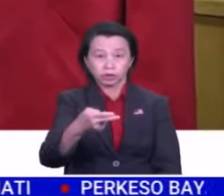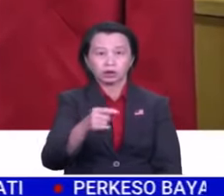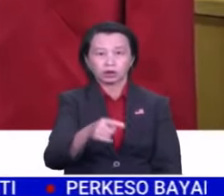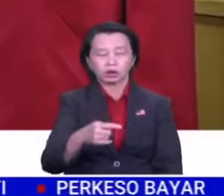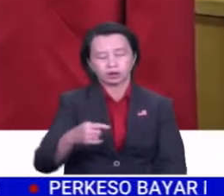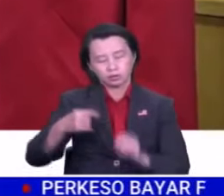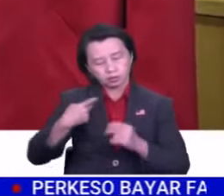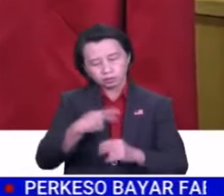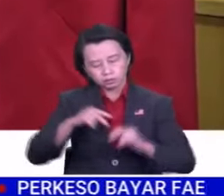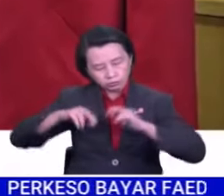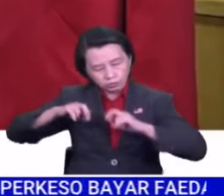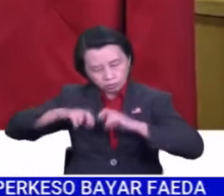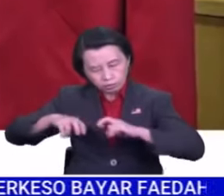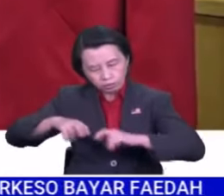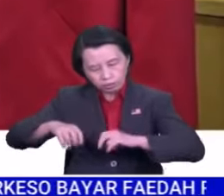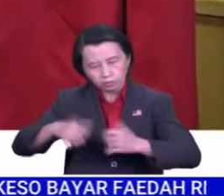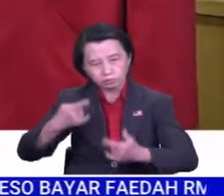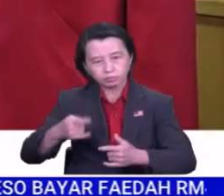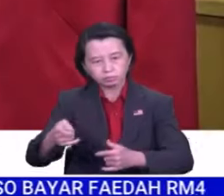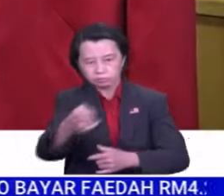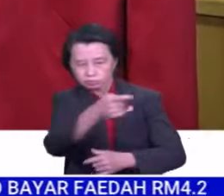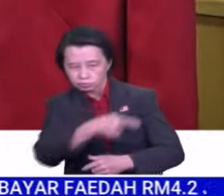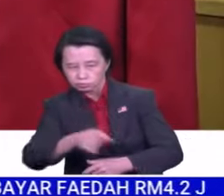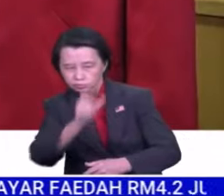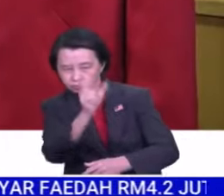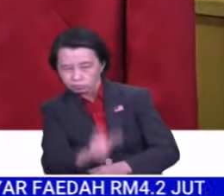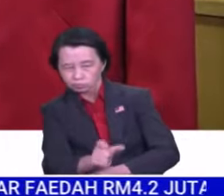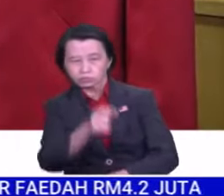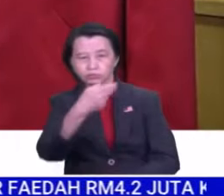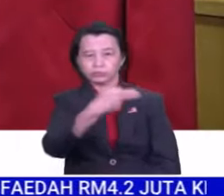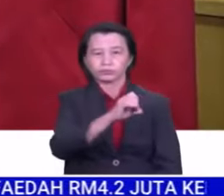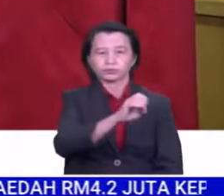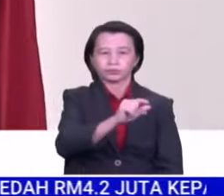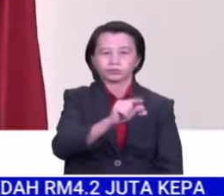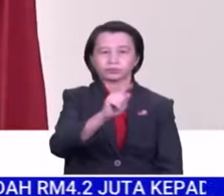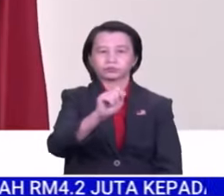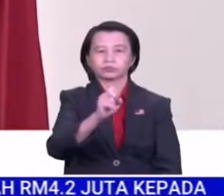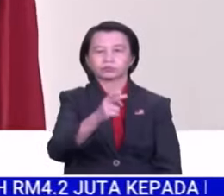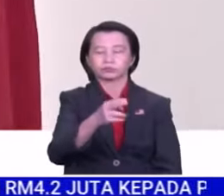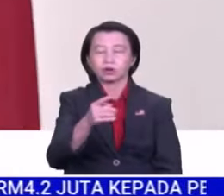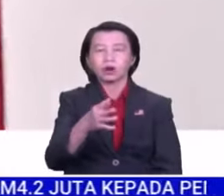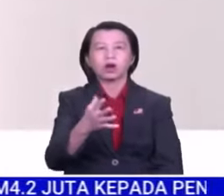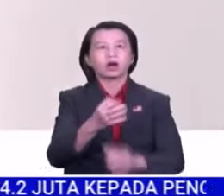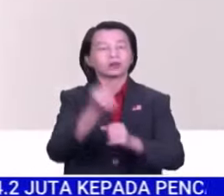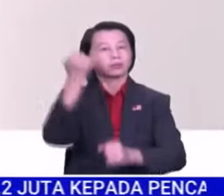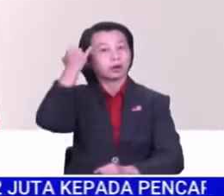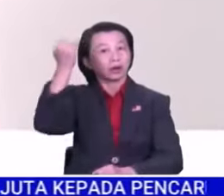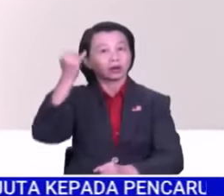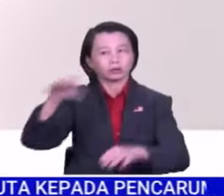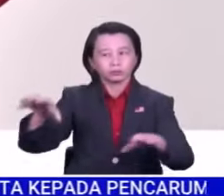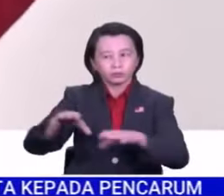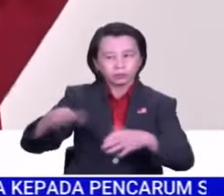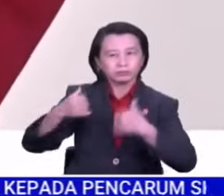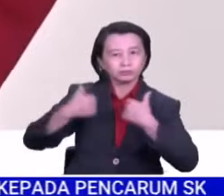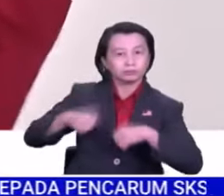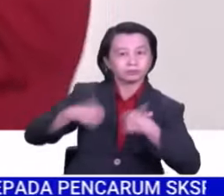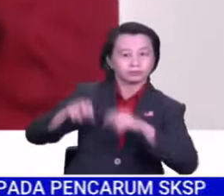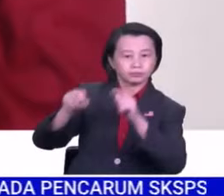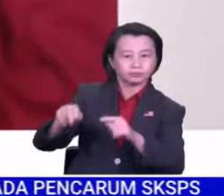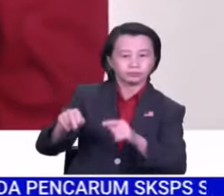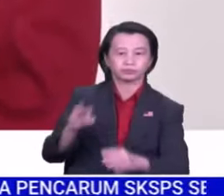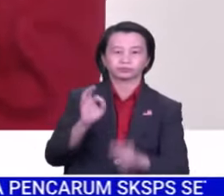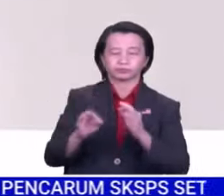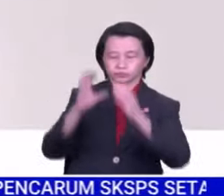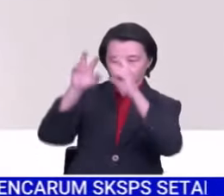terus dibuat tentang Laksamana Hang Tuah. Dan dari situlah idenya bermula. Jika dilihat, tata cara